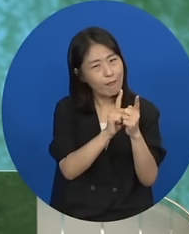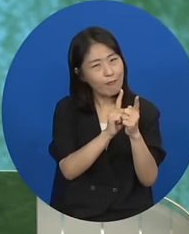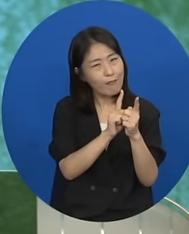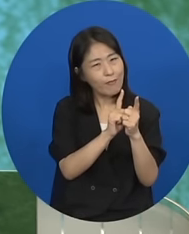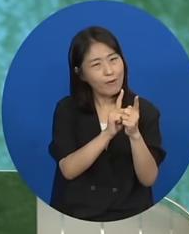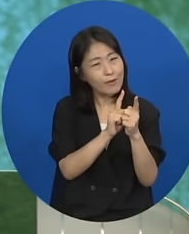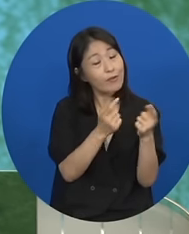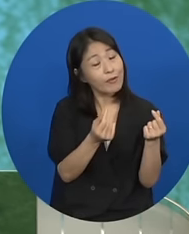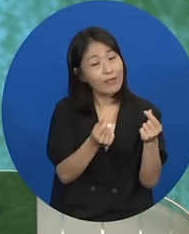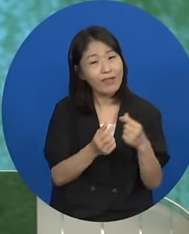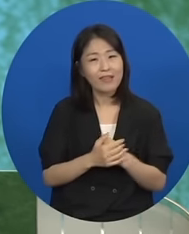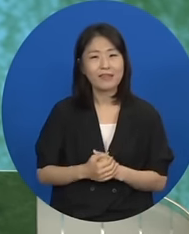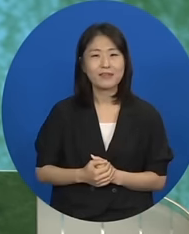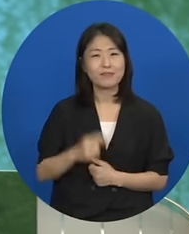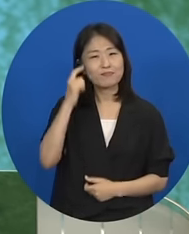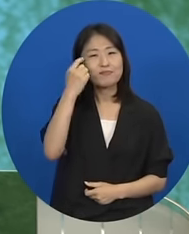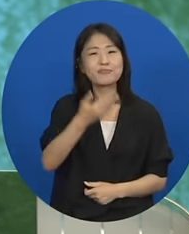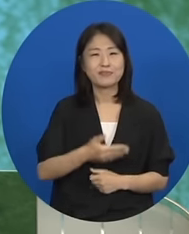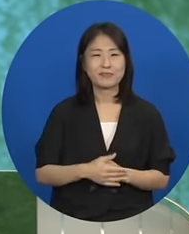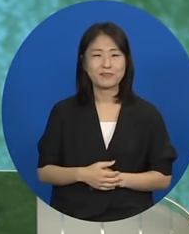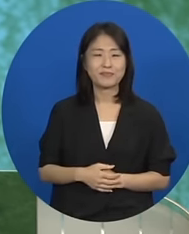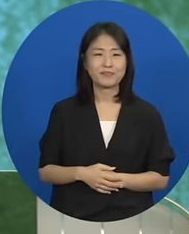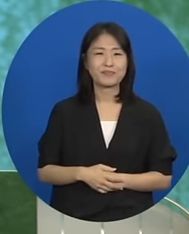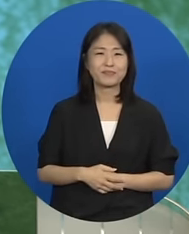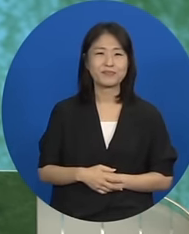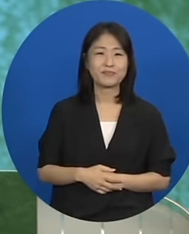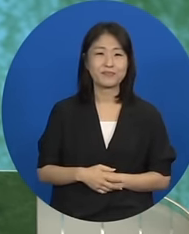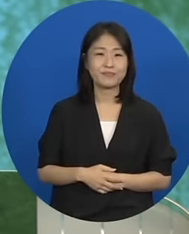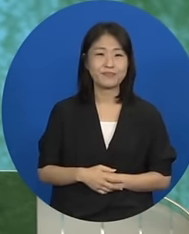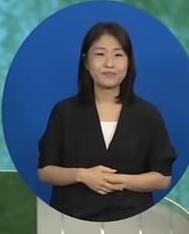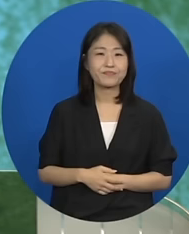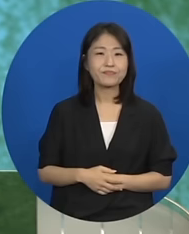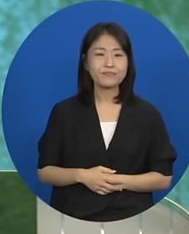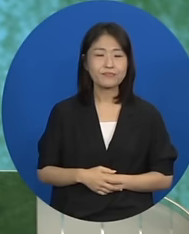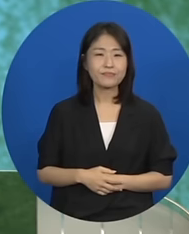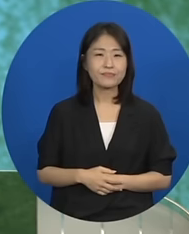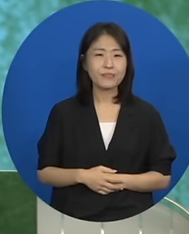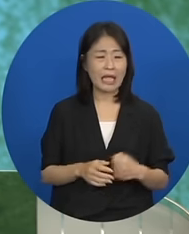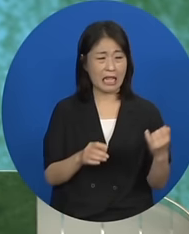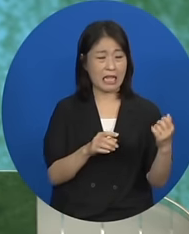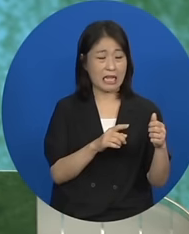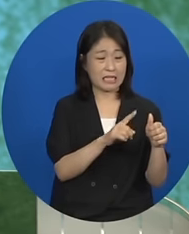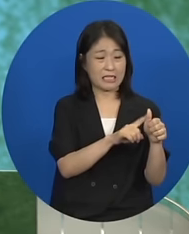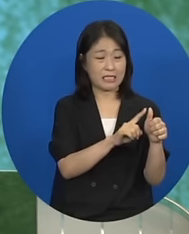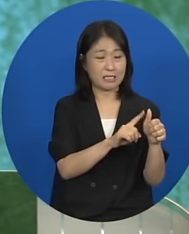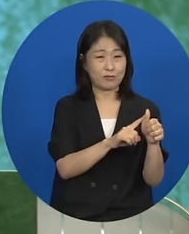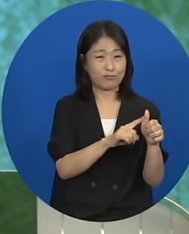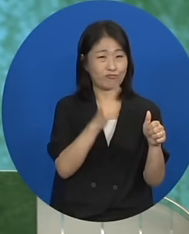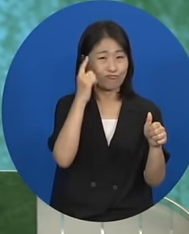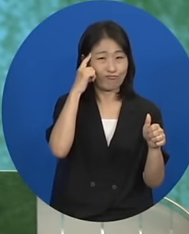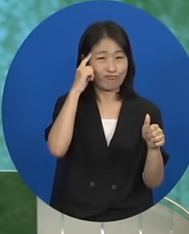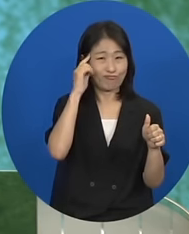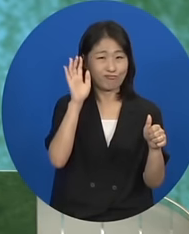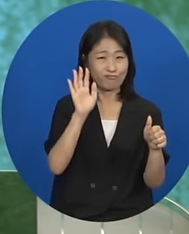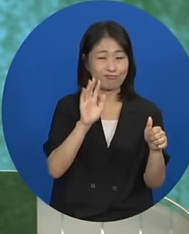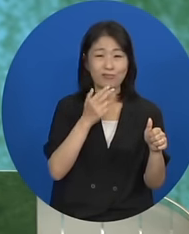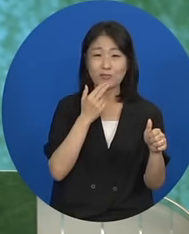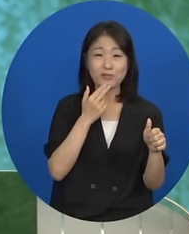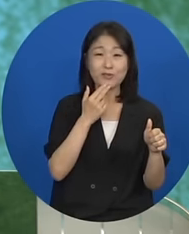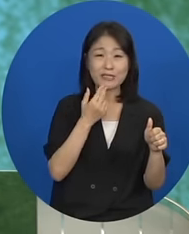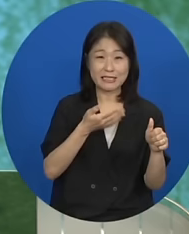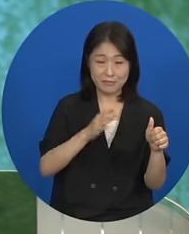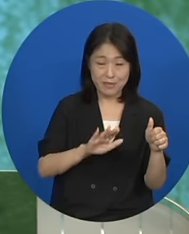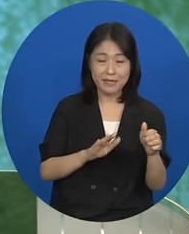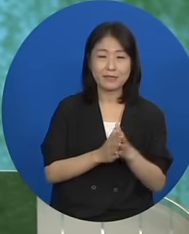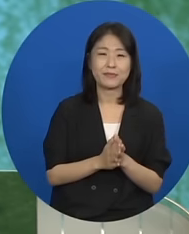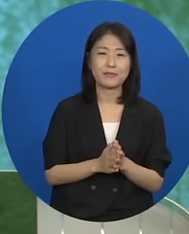벌써 그 관심이 있는 거야 근데 이제 그 친구는 별로 생각이 없었던 거 같아 어쨌든 야 우리 배우자를 위해서 미래